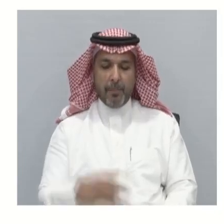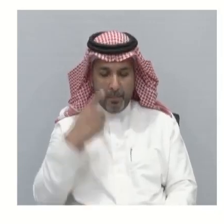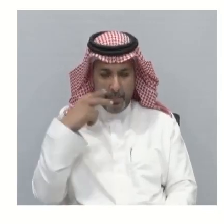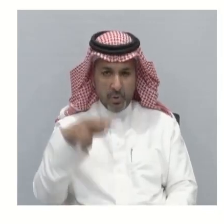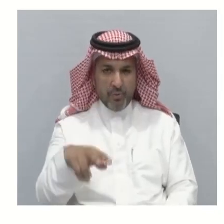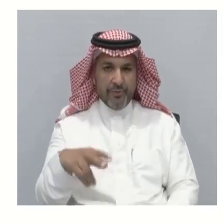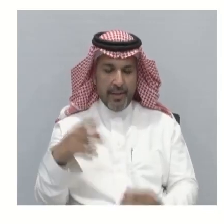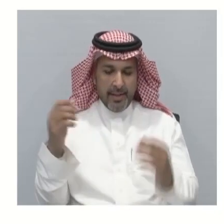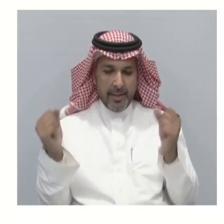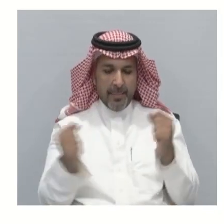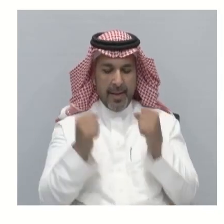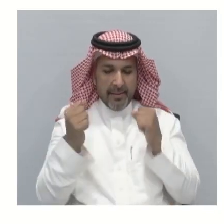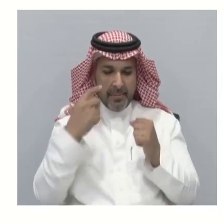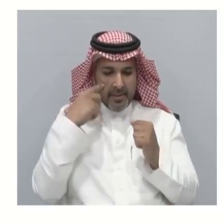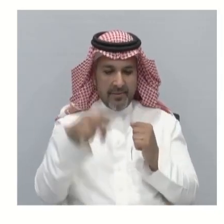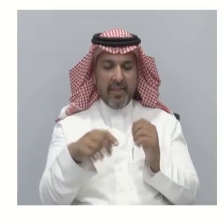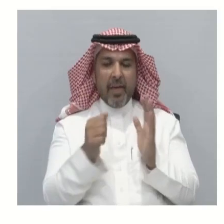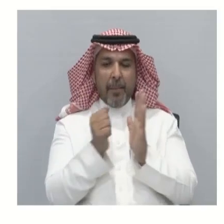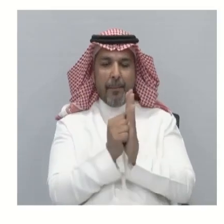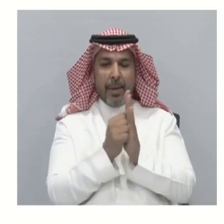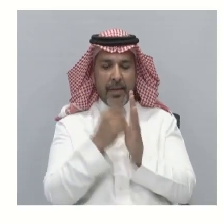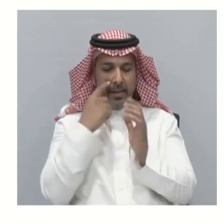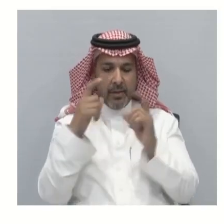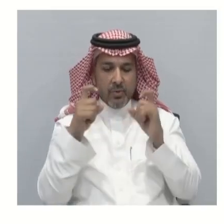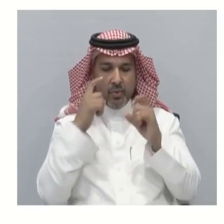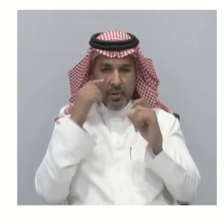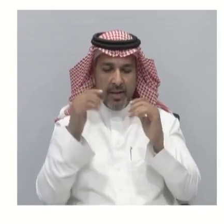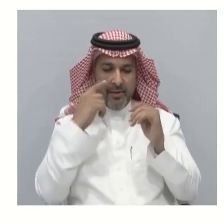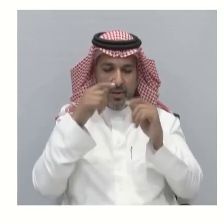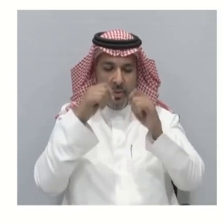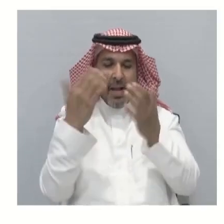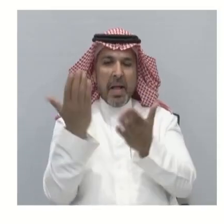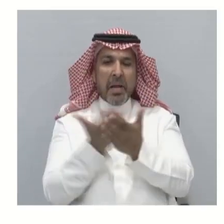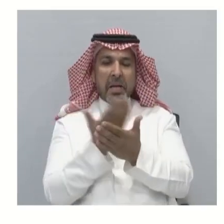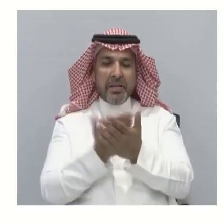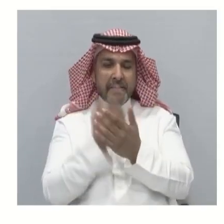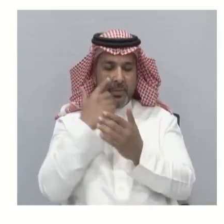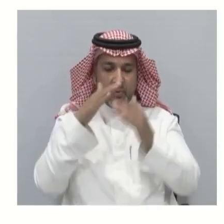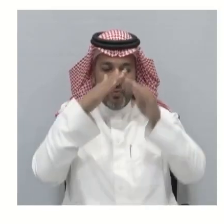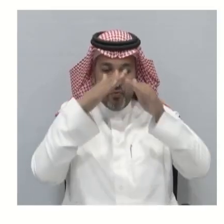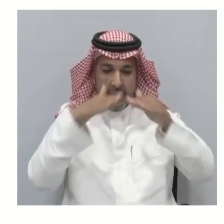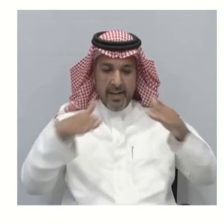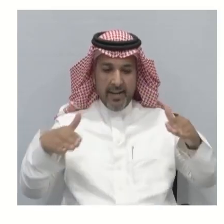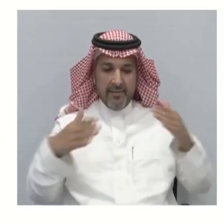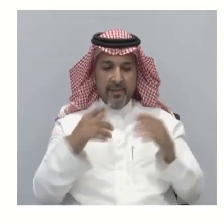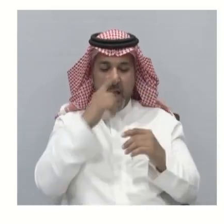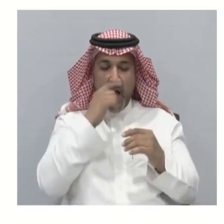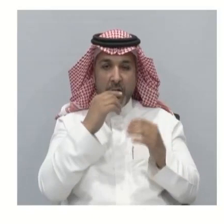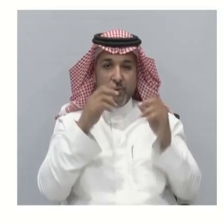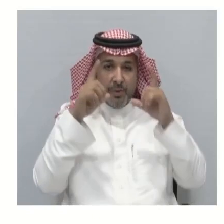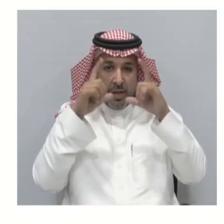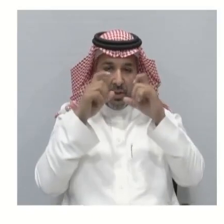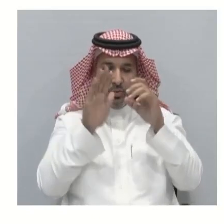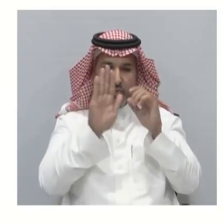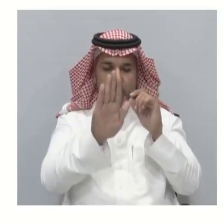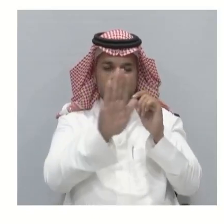الحياه تعالوا نشوف مساله من واقع الحياه عندي فيما يتعلق بالتصميم الداخلي وعلاقاته بين الزوايا والاضلاع